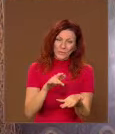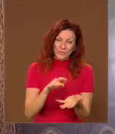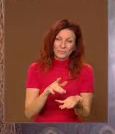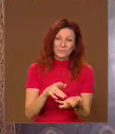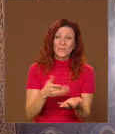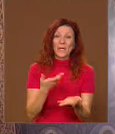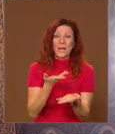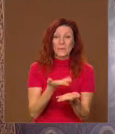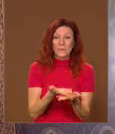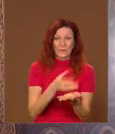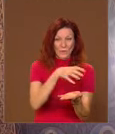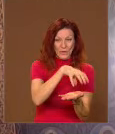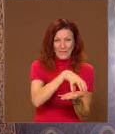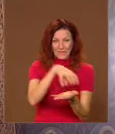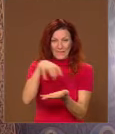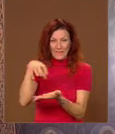предложените